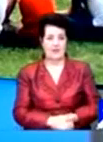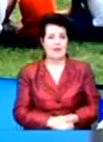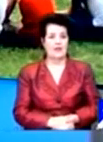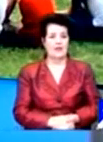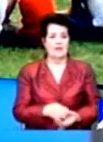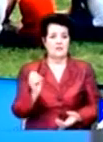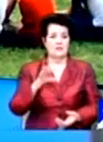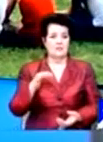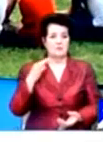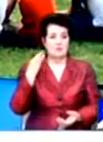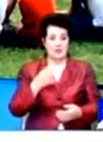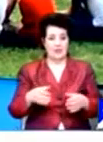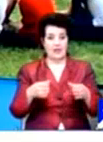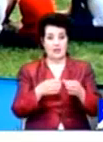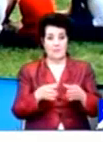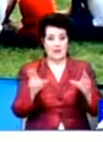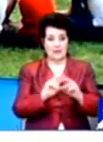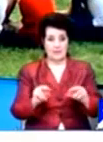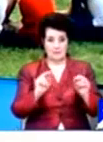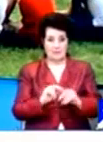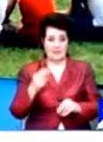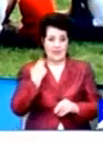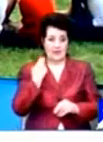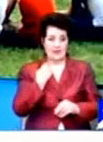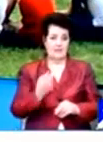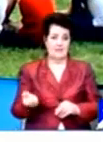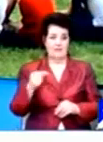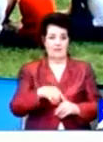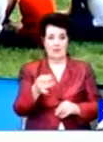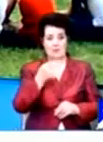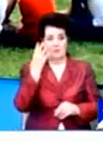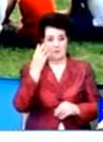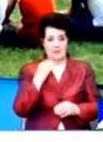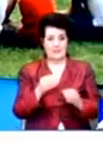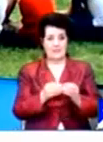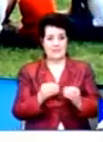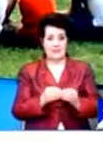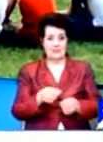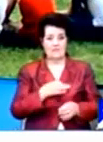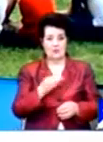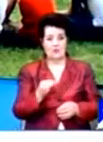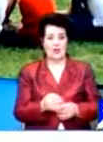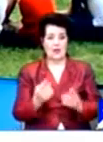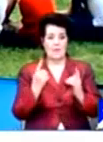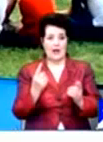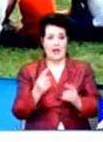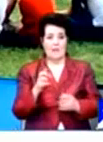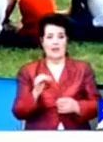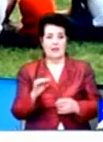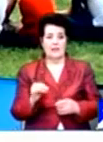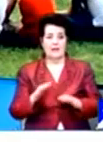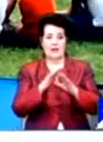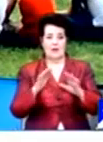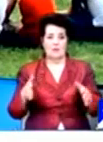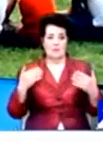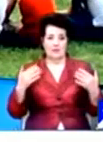De 15 ani, o echipă de profesori englezi vin în Republica Moldova împreună cu 10 de voluntari din Marea Britanie la o tabără